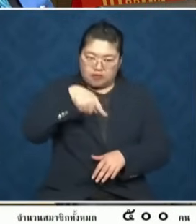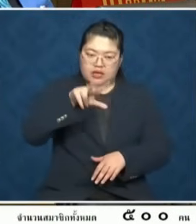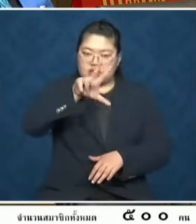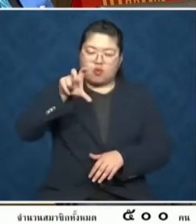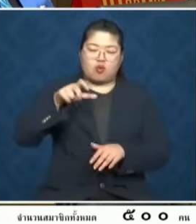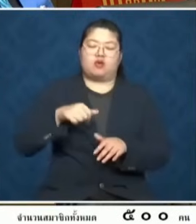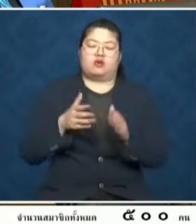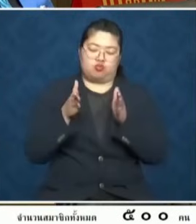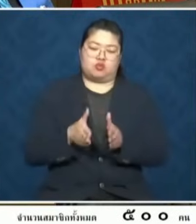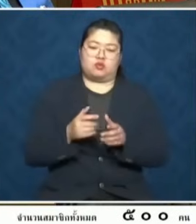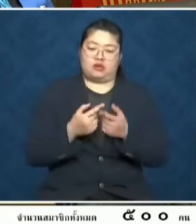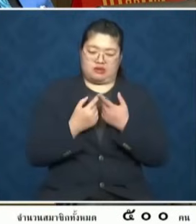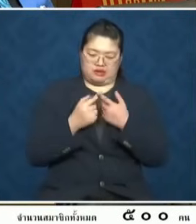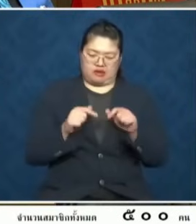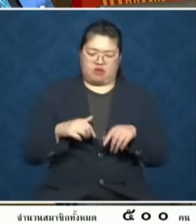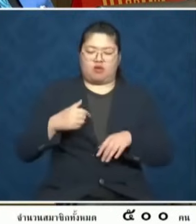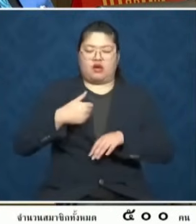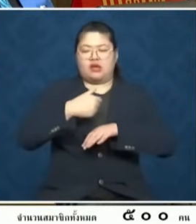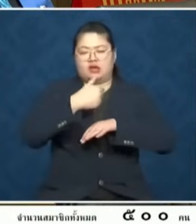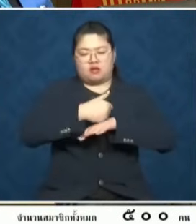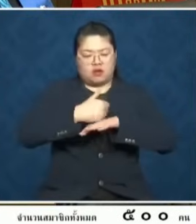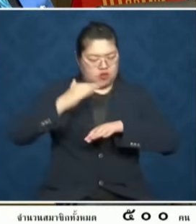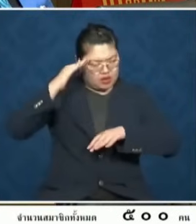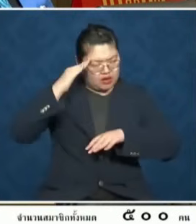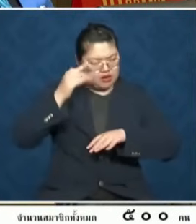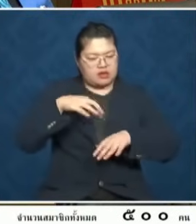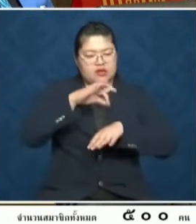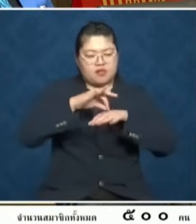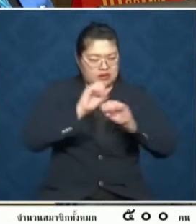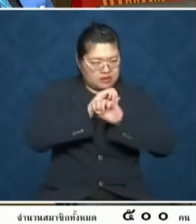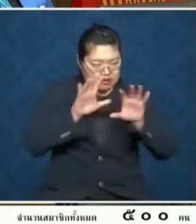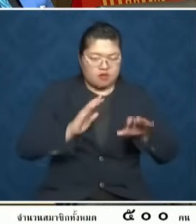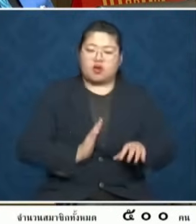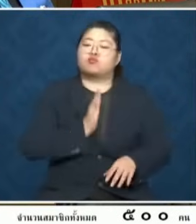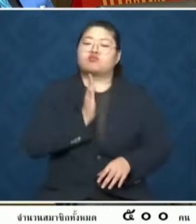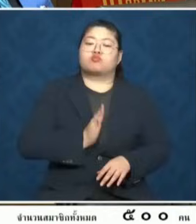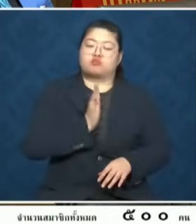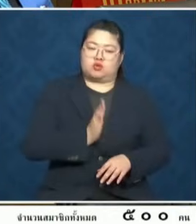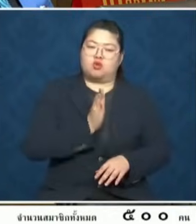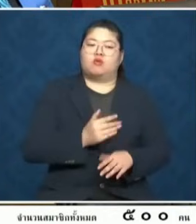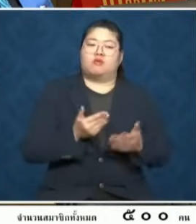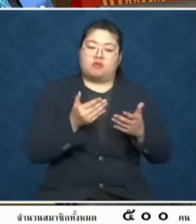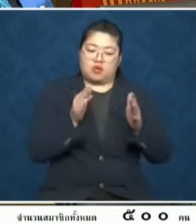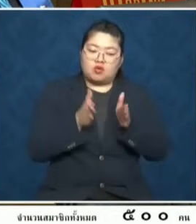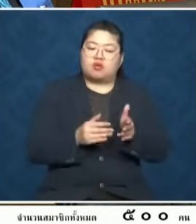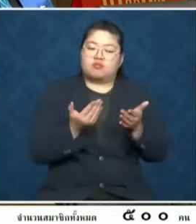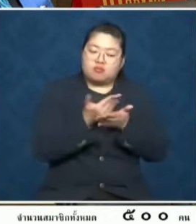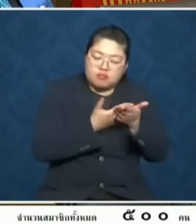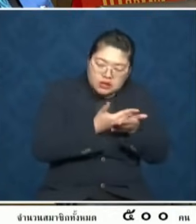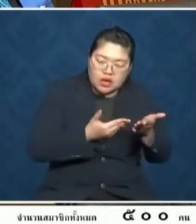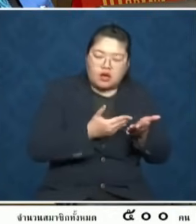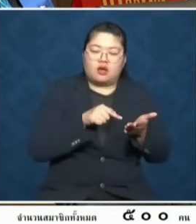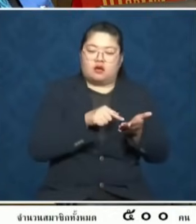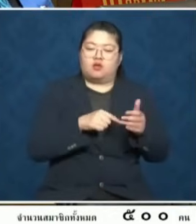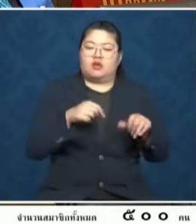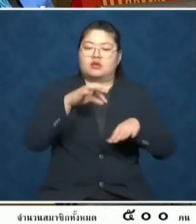700นายนะคะเป็นนายพลที่ไม่ได้รับมอบหมายชัดเจนเป็นแค่ผู้ทรงคุณวุฒิเป็นที่ปรึกษาเป็นผู้ชำนาญหรือเป็น